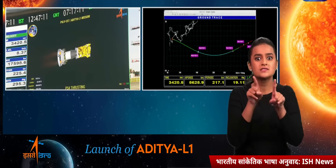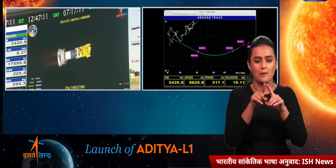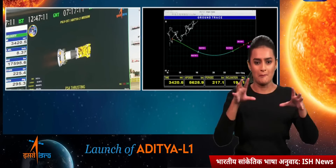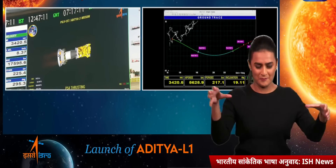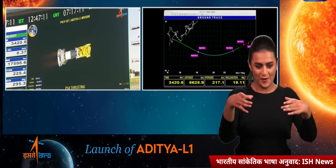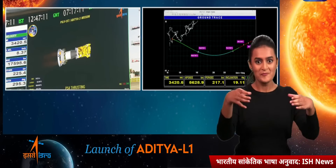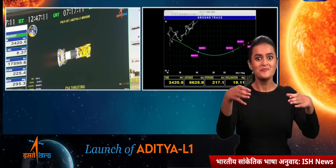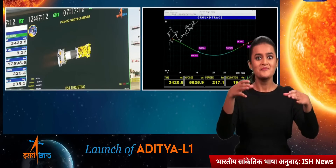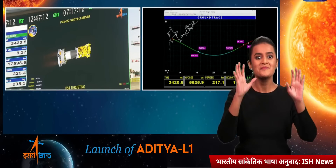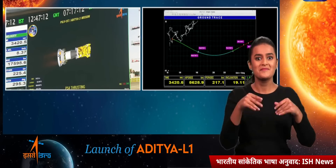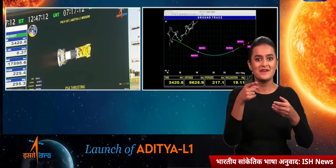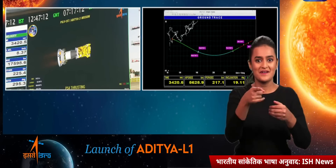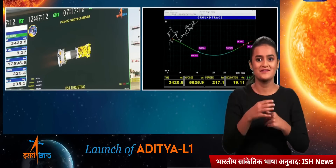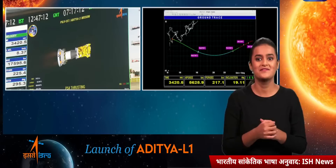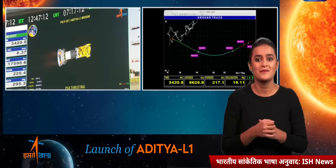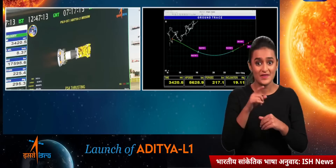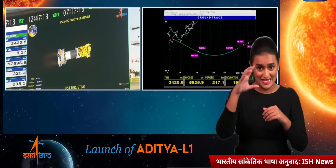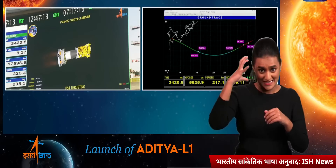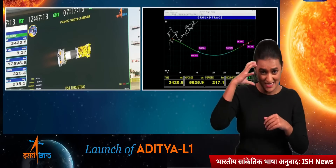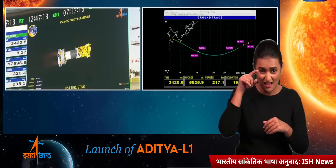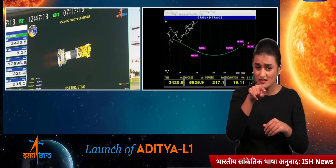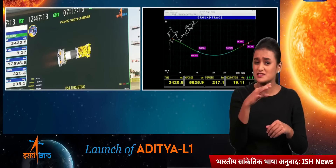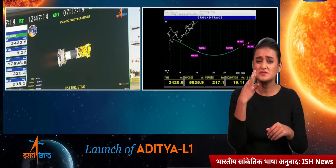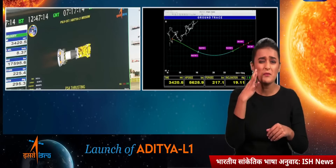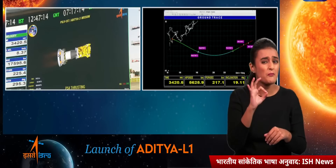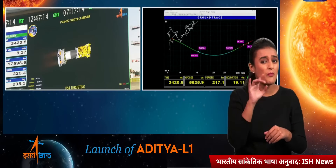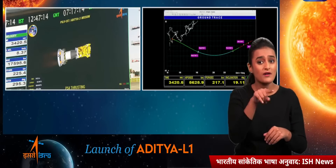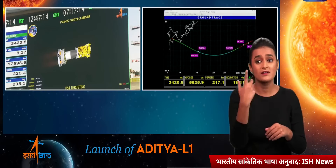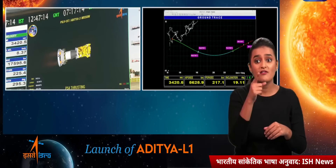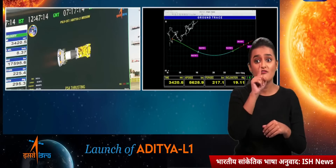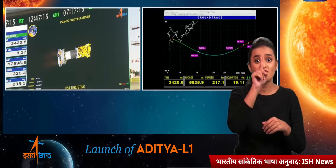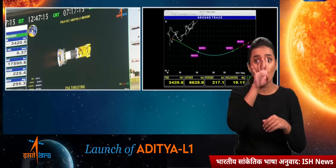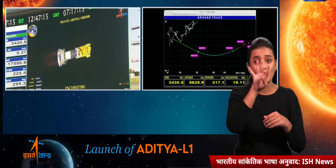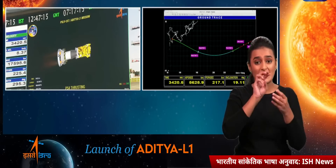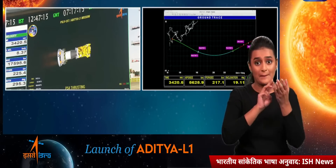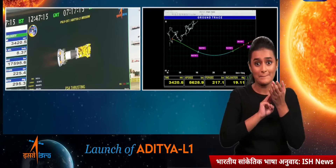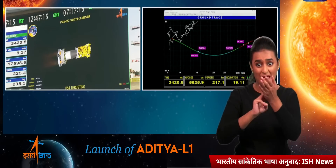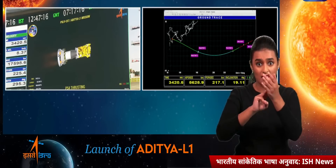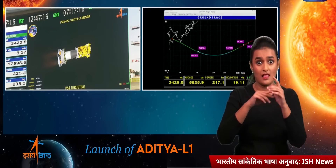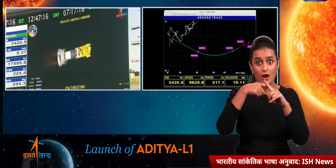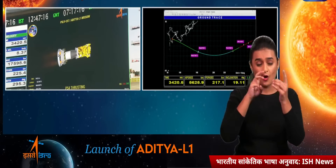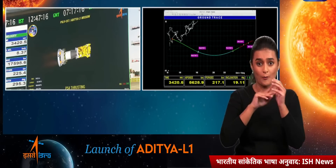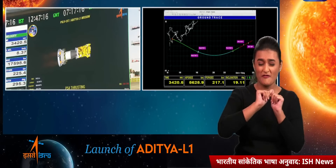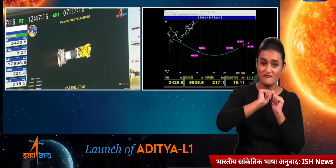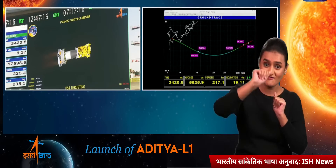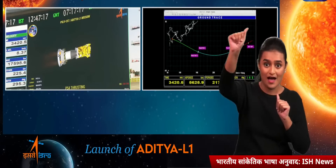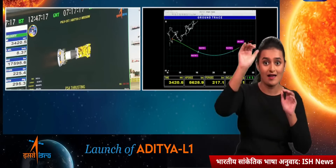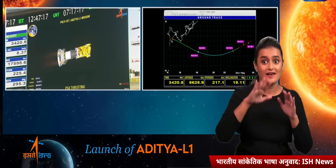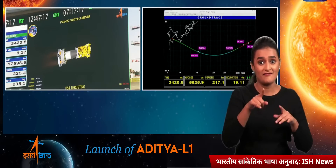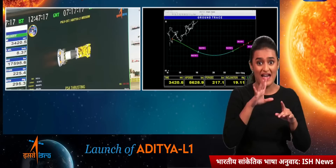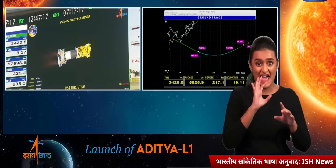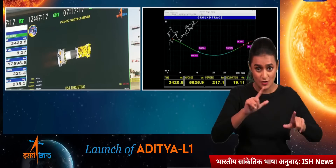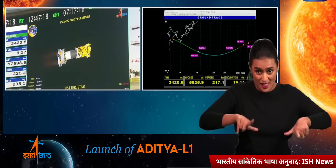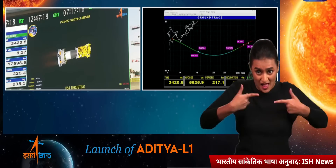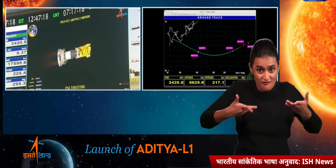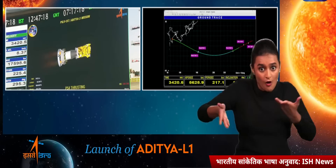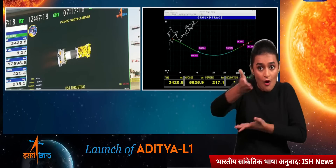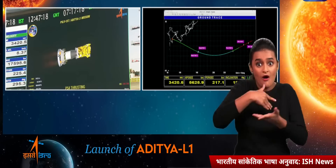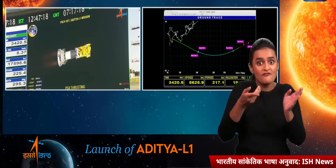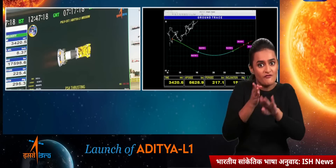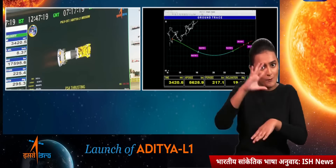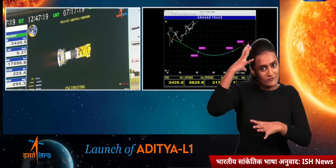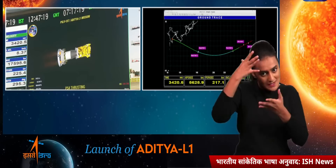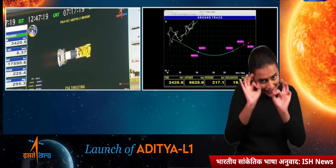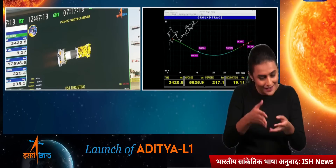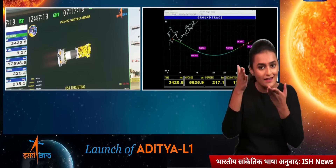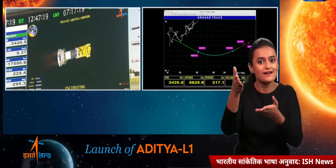सूर्य ही हमारी ऊर्जा स्रोत है और इस जीवन जो हम जानते हैं उसका भी स्रोत है। Loss of signal for shipborne terminal.